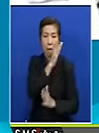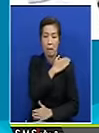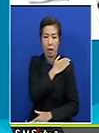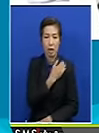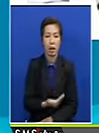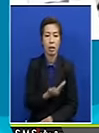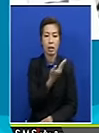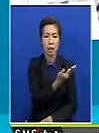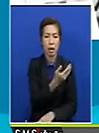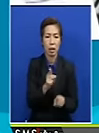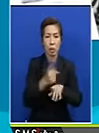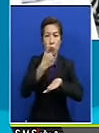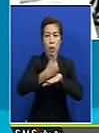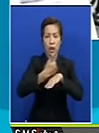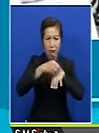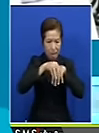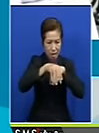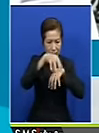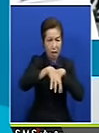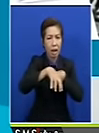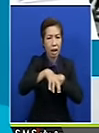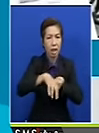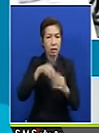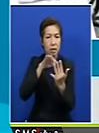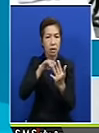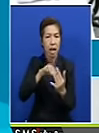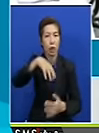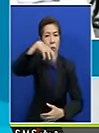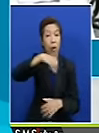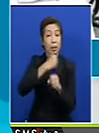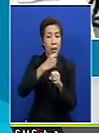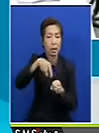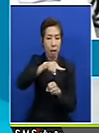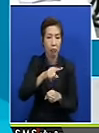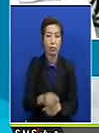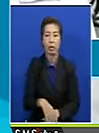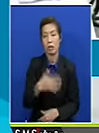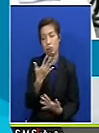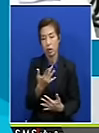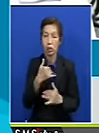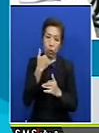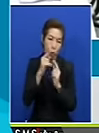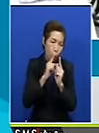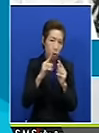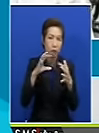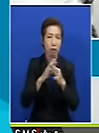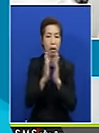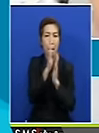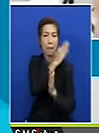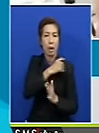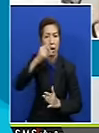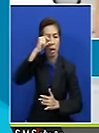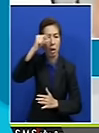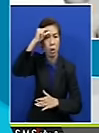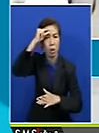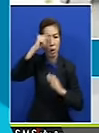ชี้แจงเพราะว่าแทบจะต้องมีเรื่องให้พิสูจน์หรือว่าเรื่องพูดคุยกันวันต่อวันกับกรณีอาการอาพาธของพระ